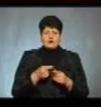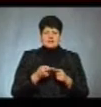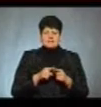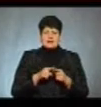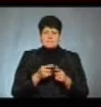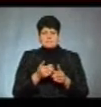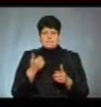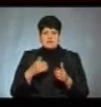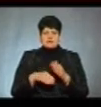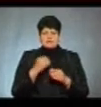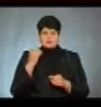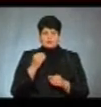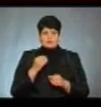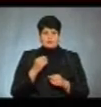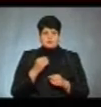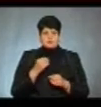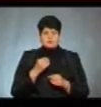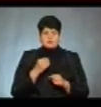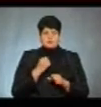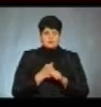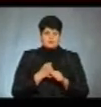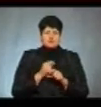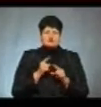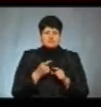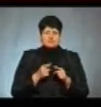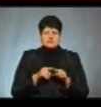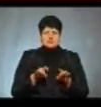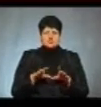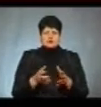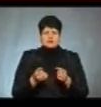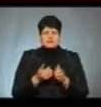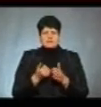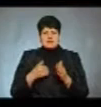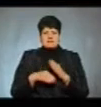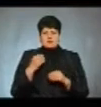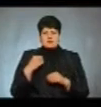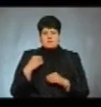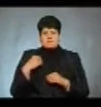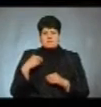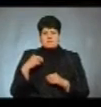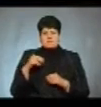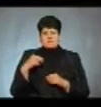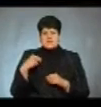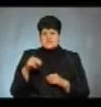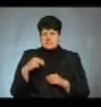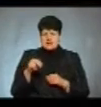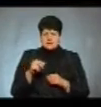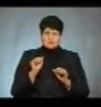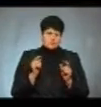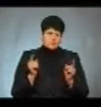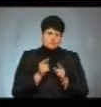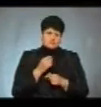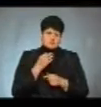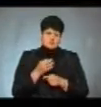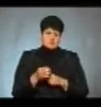передвиборчий хід? Чому, на вашу думку, таке рішення прийняли саме перед виборами президента? Я можу коротко відповісти на це запитання,